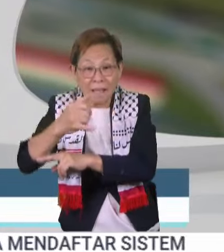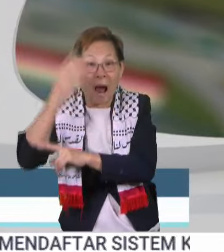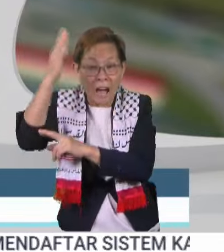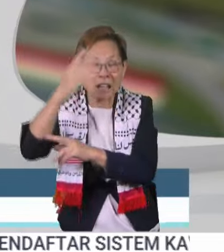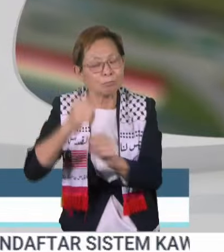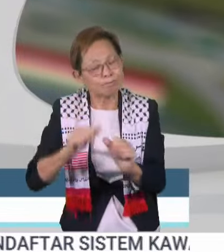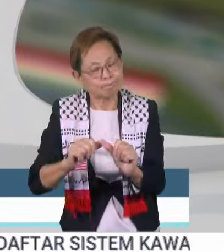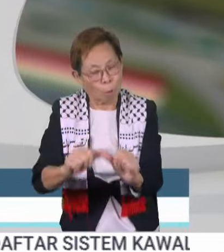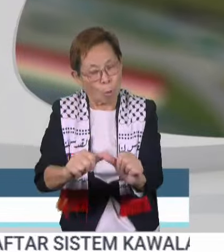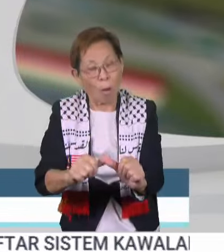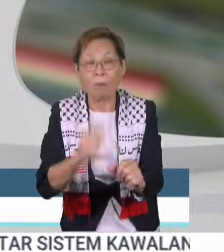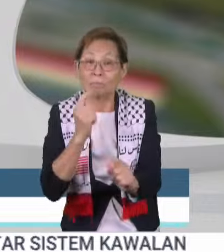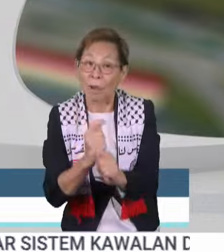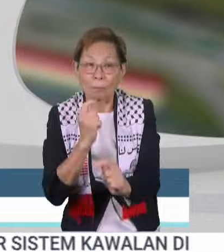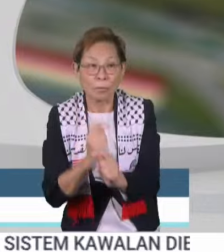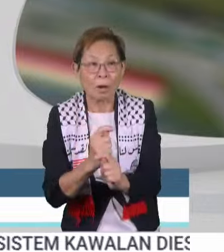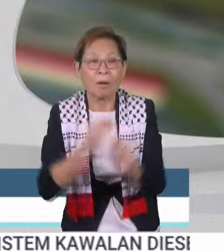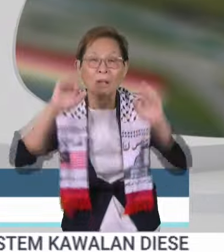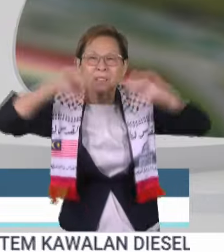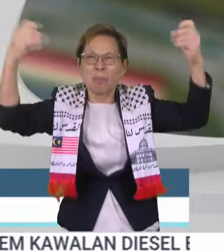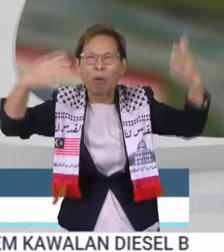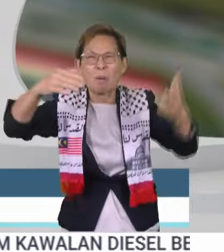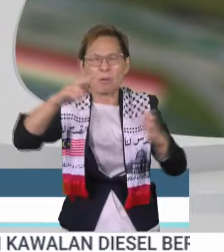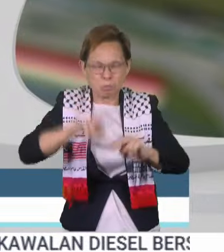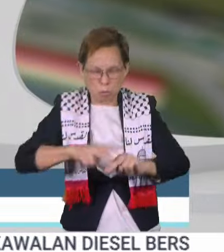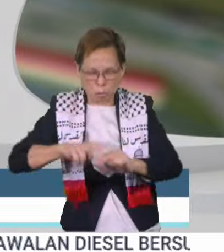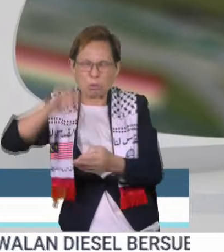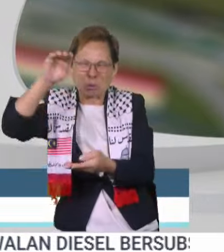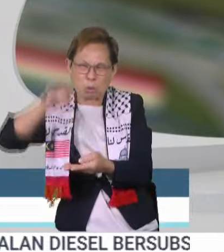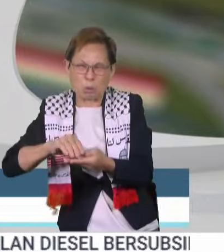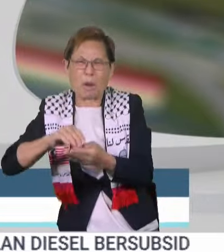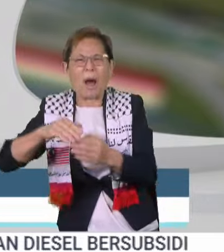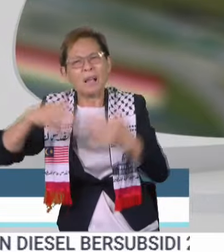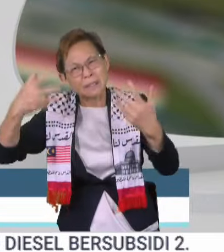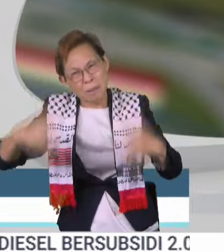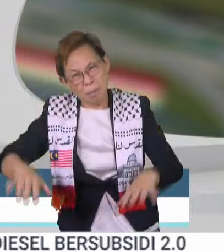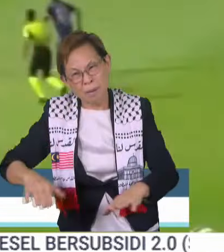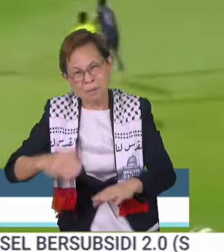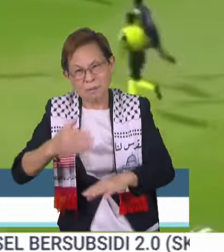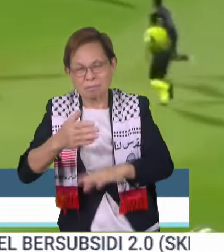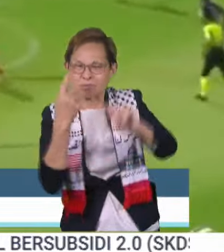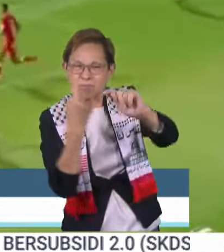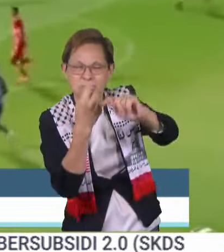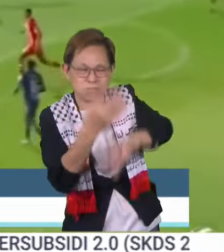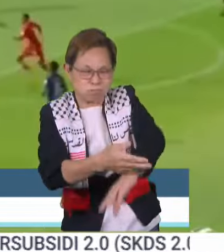akan dikekalkan meskipun kapasiti stadium itu berkurangan selepas dinaik taraf.